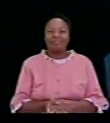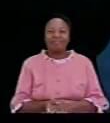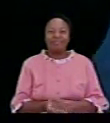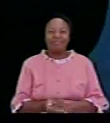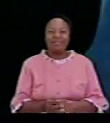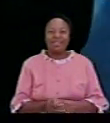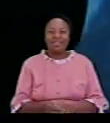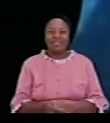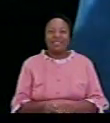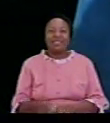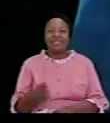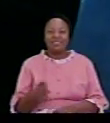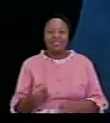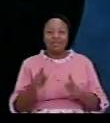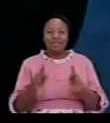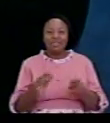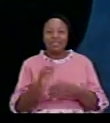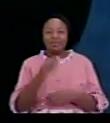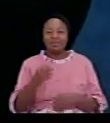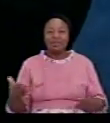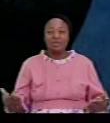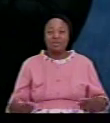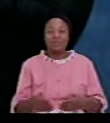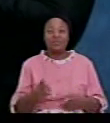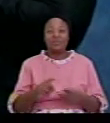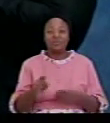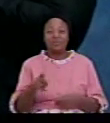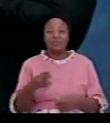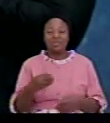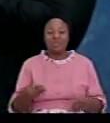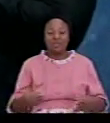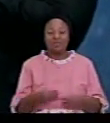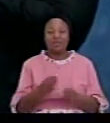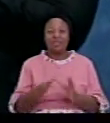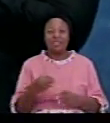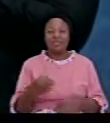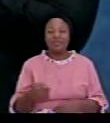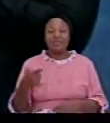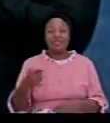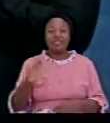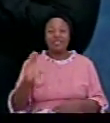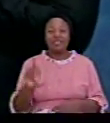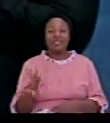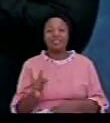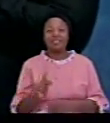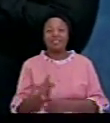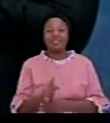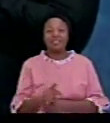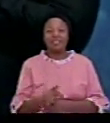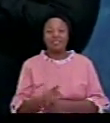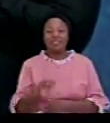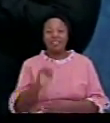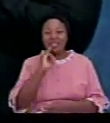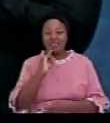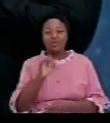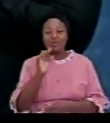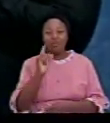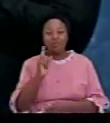the convener of GCK. Nous avons parmi nous ce soir